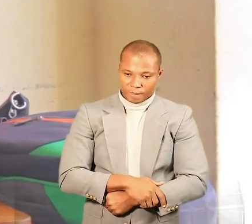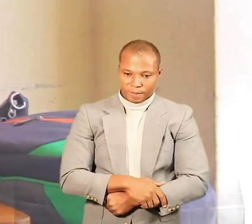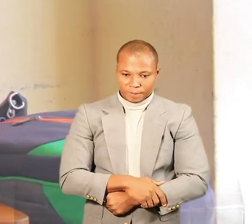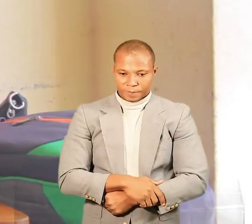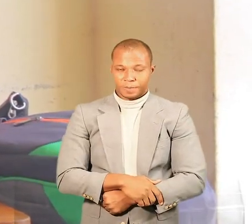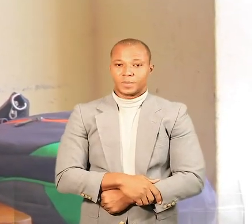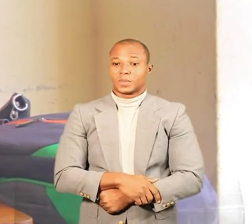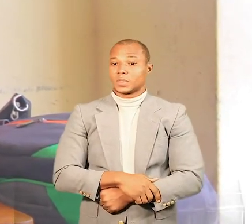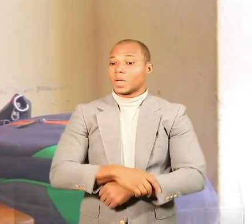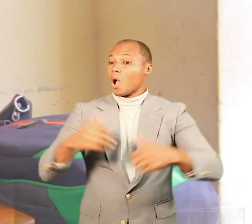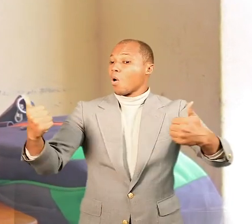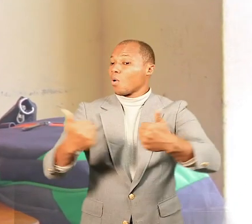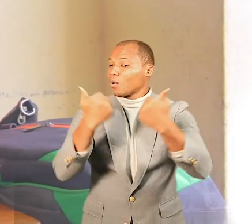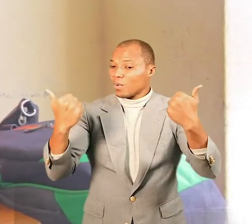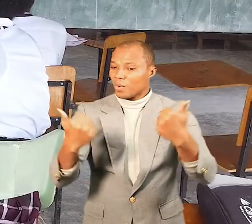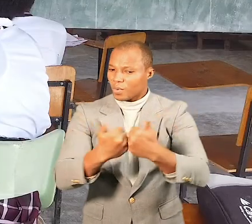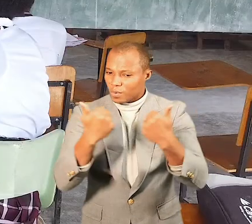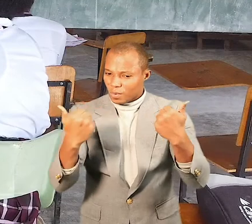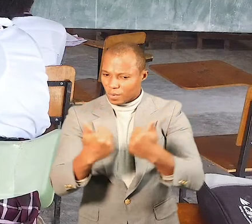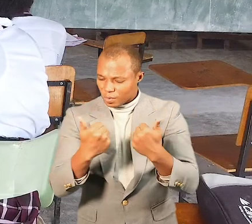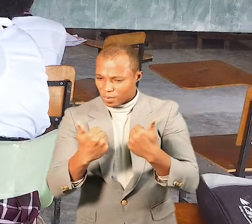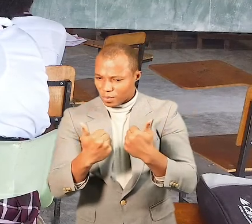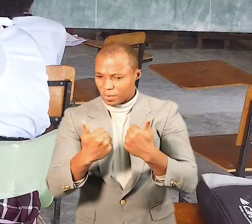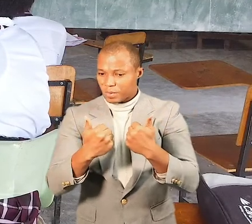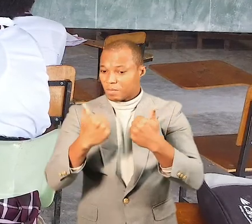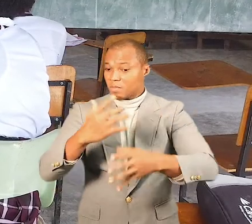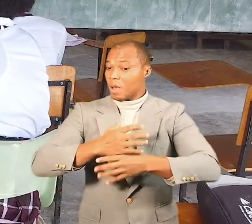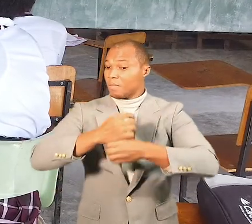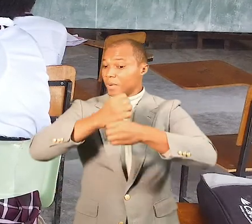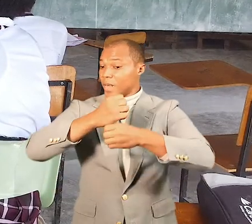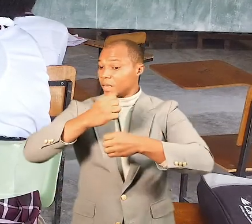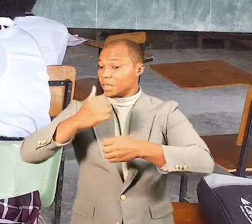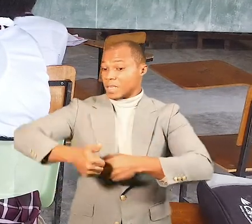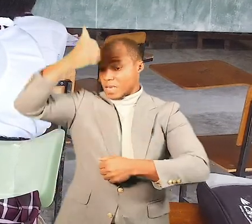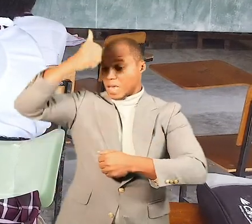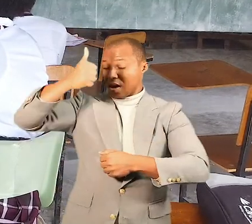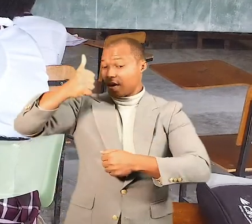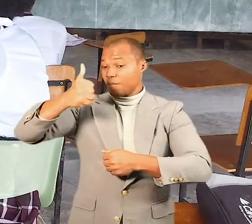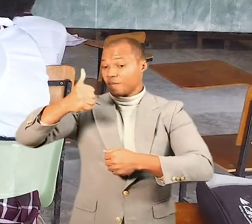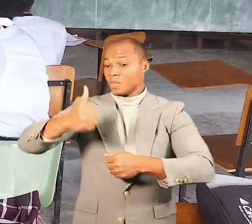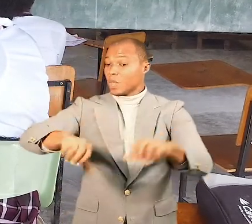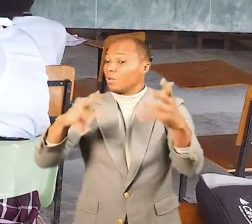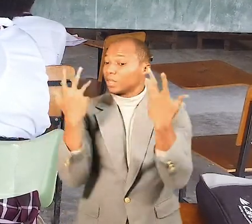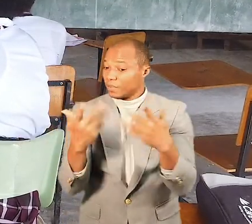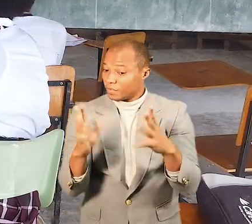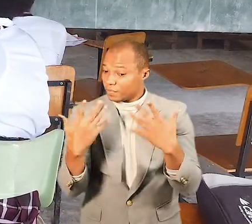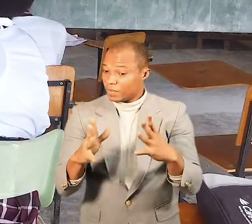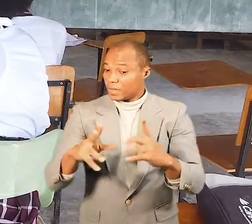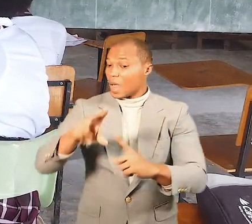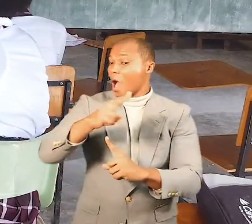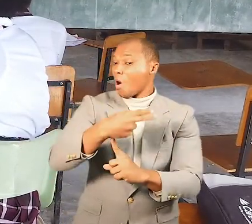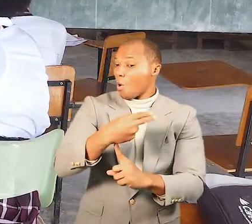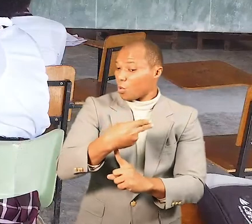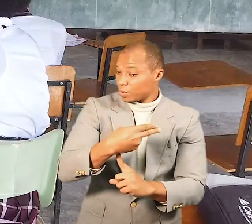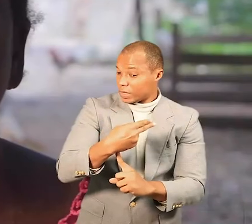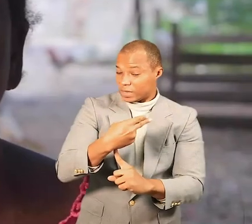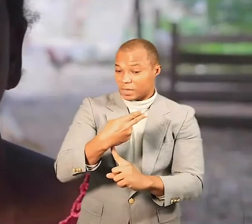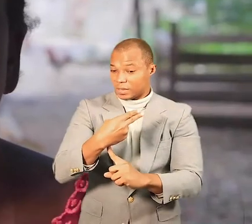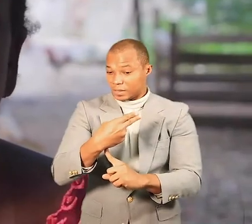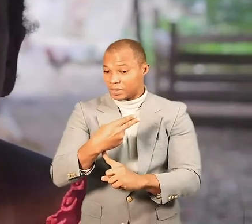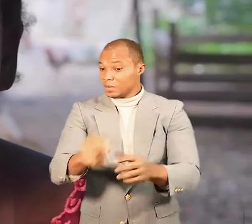de USB à cause de un concours qu'il a mené qu'il a gagné. Puis nous gagné une qui finit dans hôtel